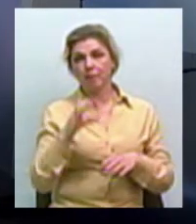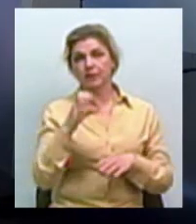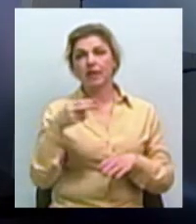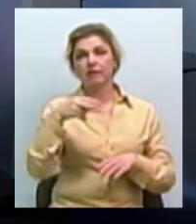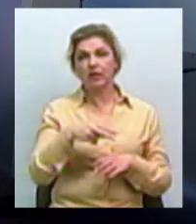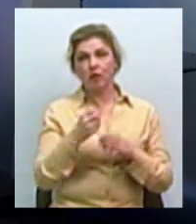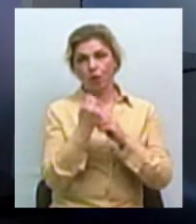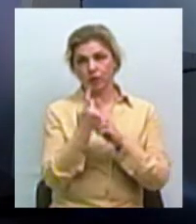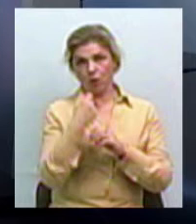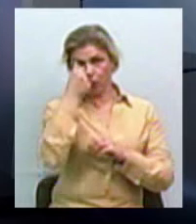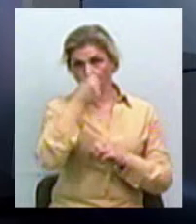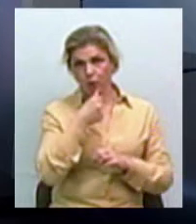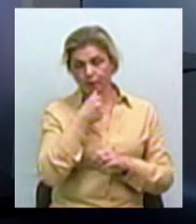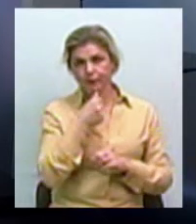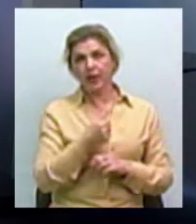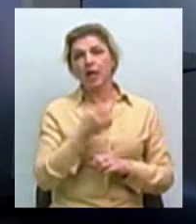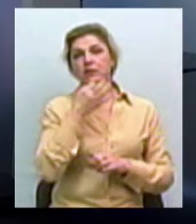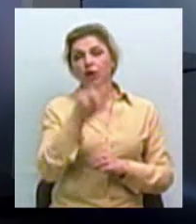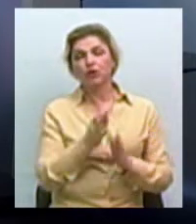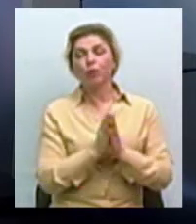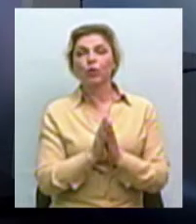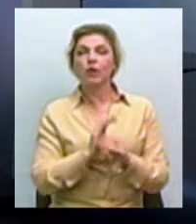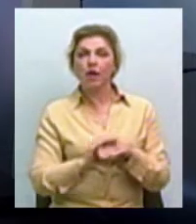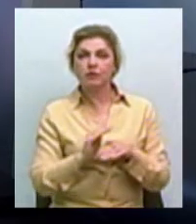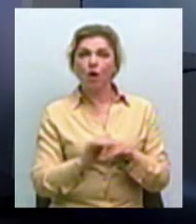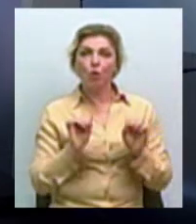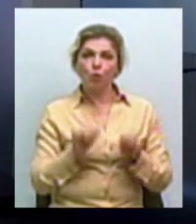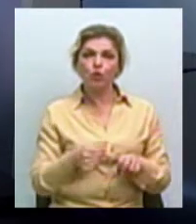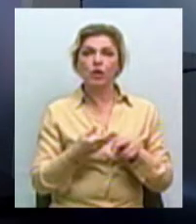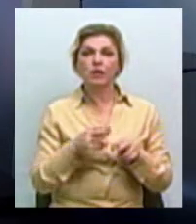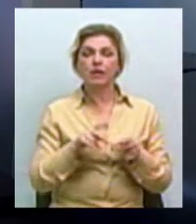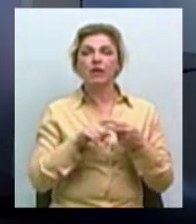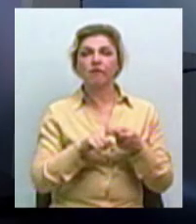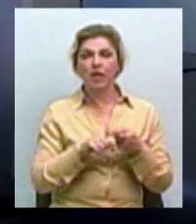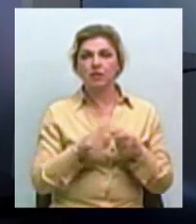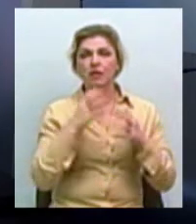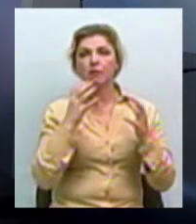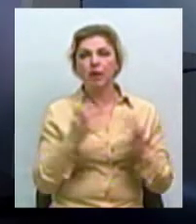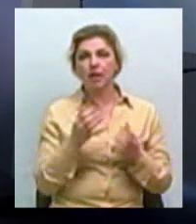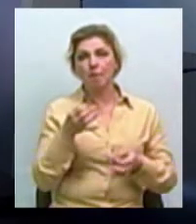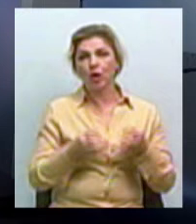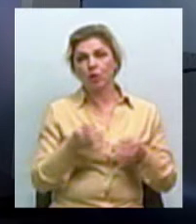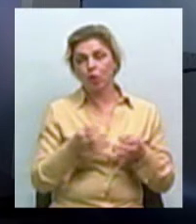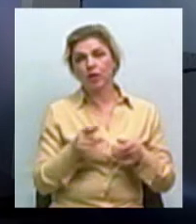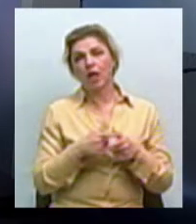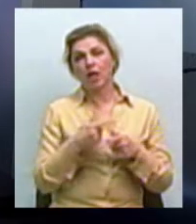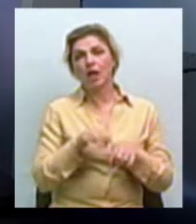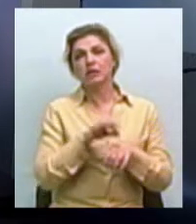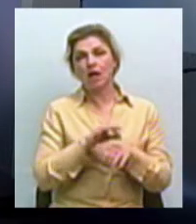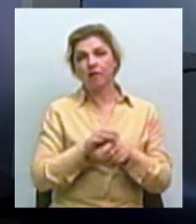року. Скажіть, будь ласка, чи може ця інфекція зберігатися в природних умовах, чи захворіти можна лише